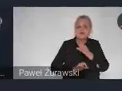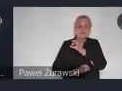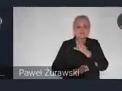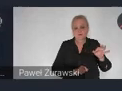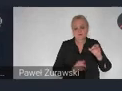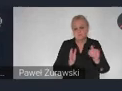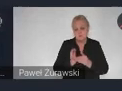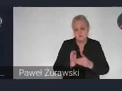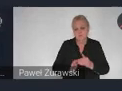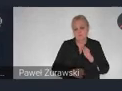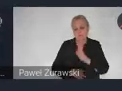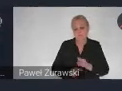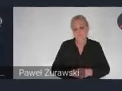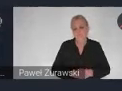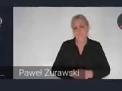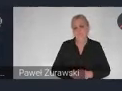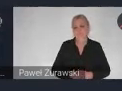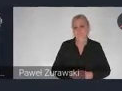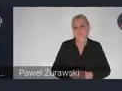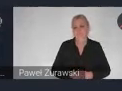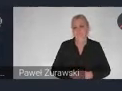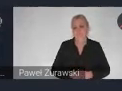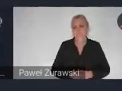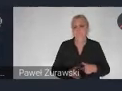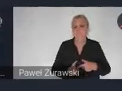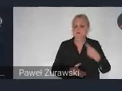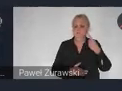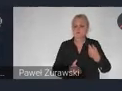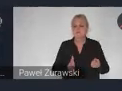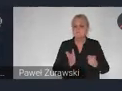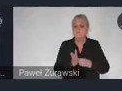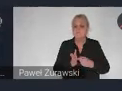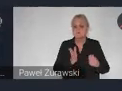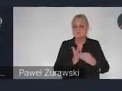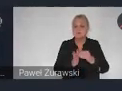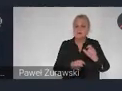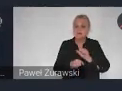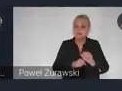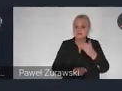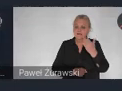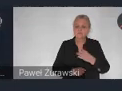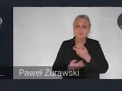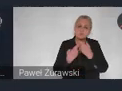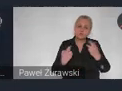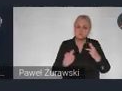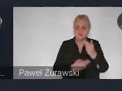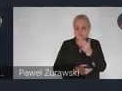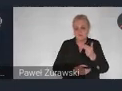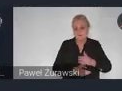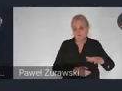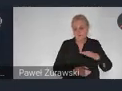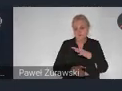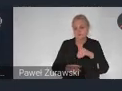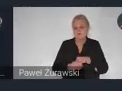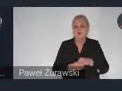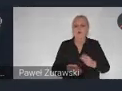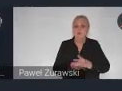szczególnymi potrzebami i wspomina o tych wymaganiach różnym zakresie w zakresie